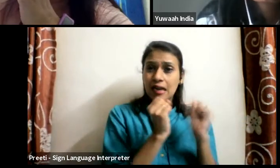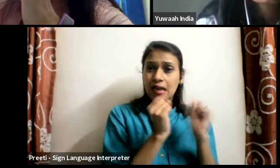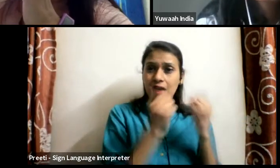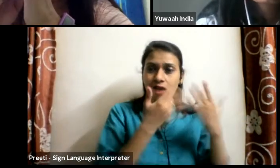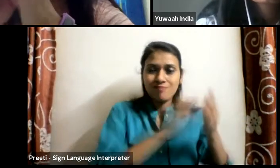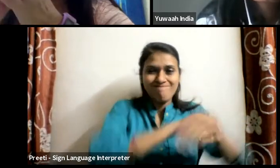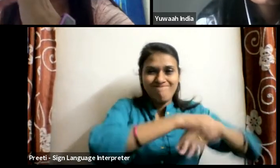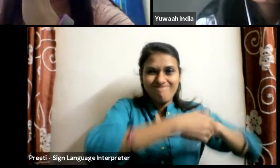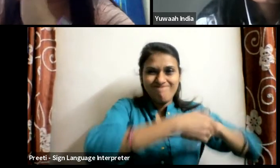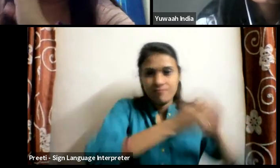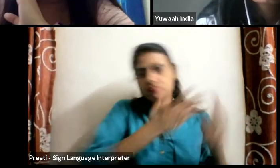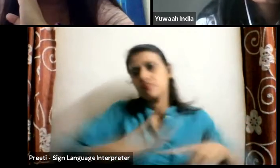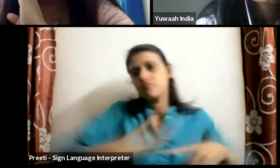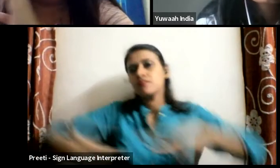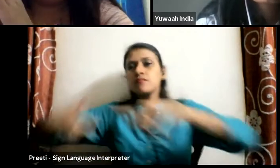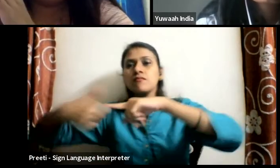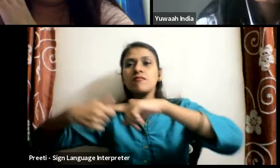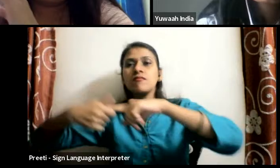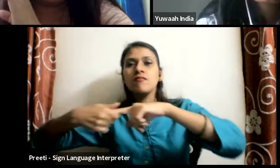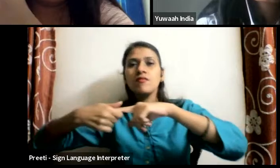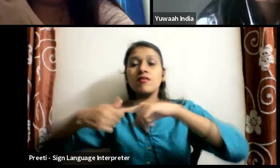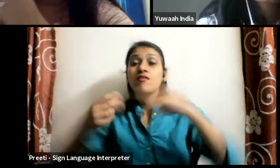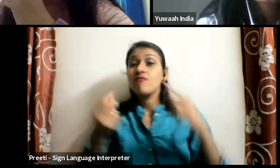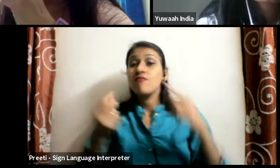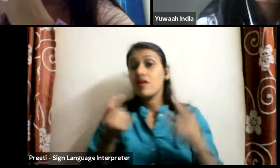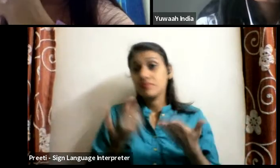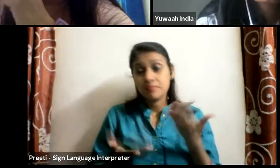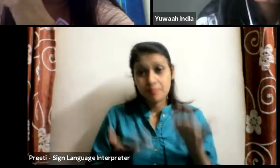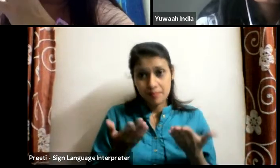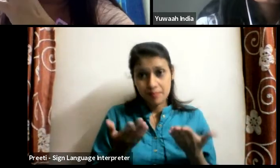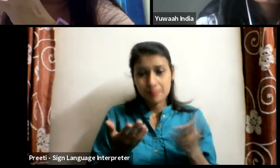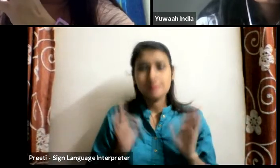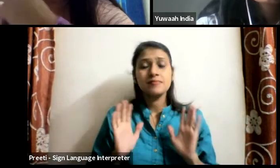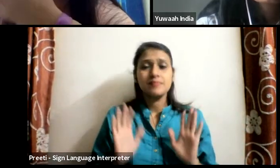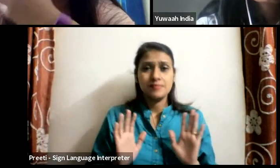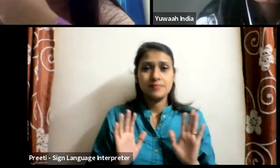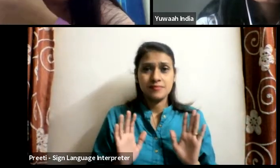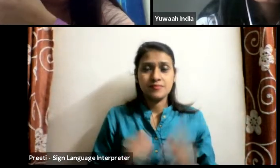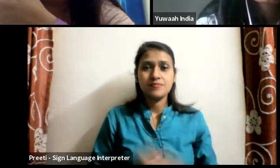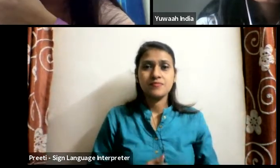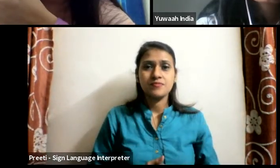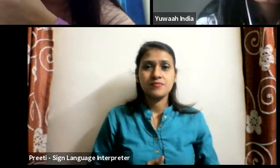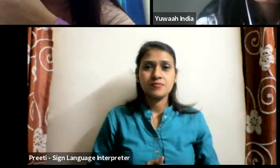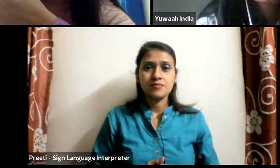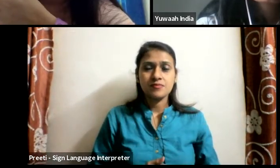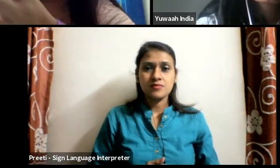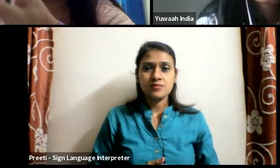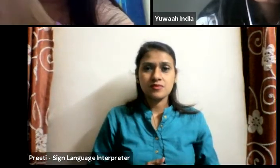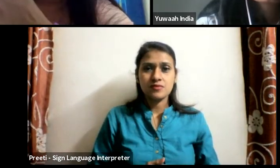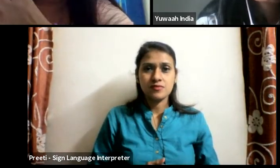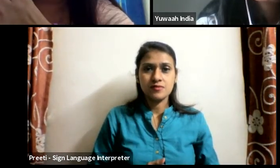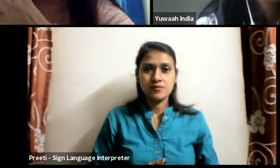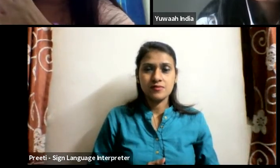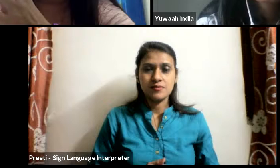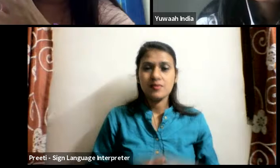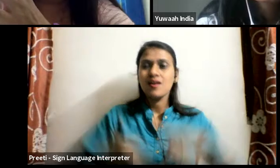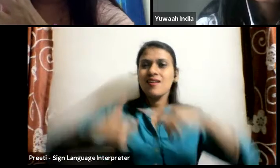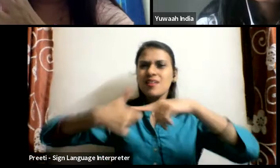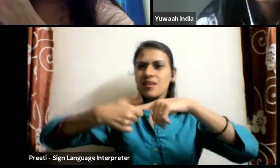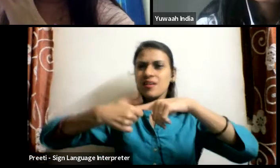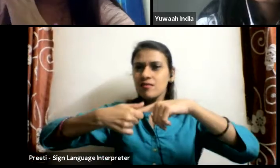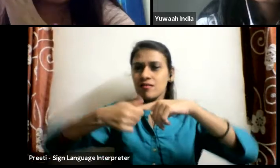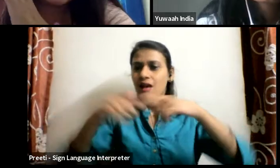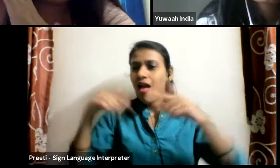हो रहे होंगे, या मे बी आपका मे बी बिकॉज ऑफ लो सेल्फ ज्यादा वीक हो गई हो, तो रीडिंग्स एरर